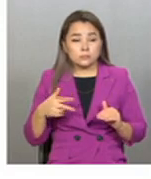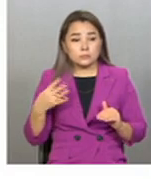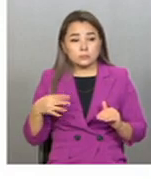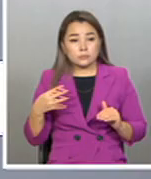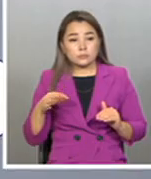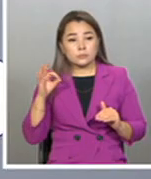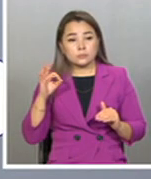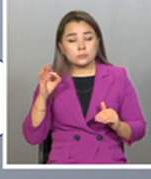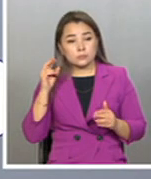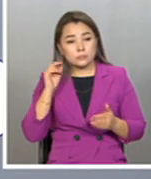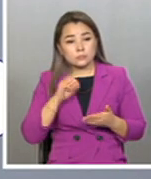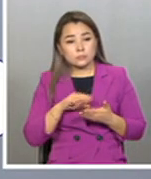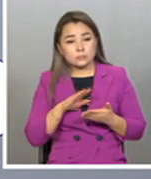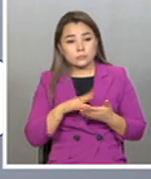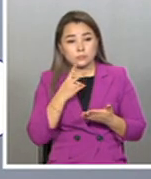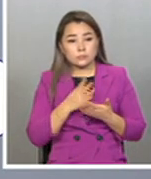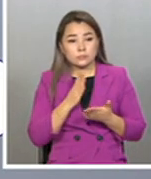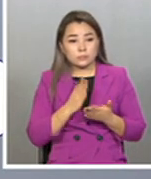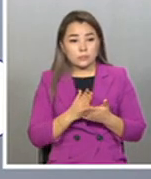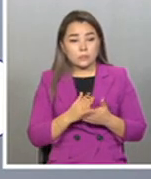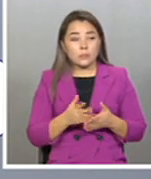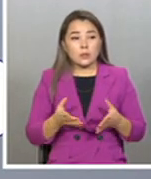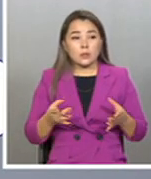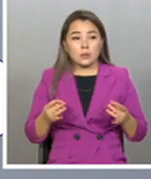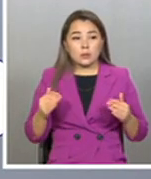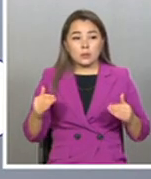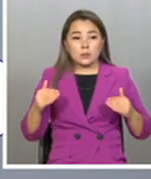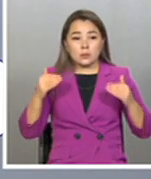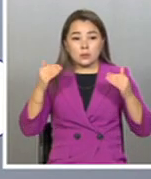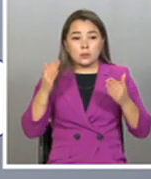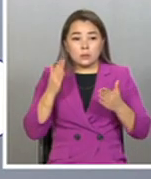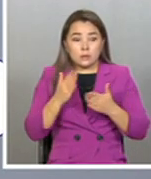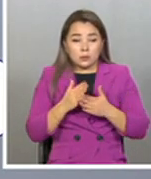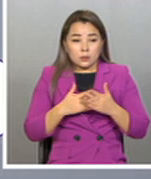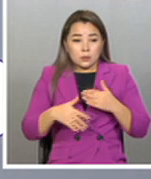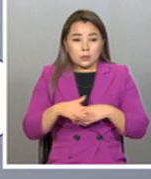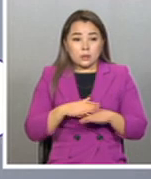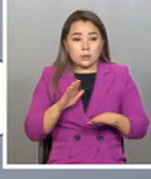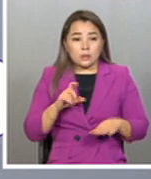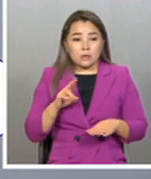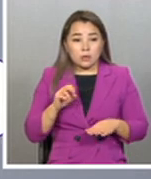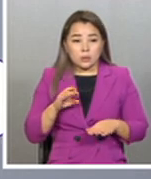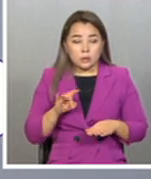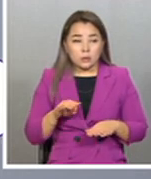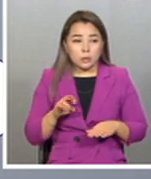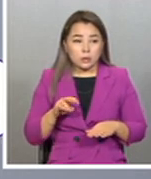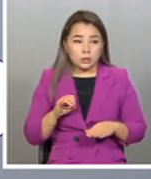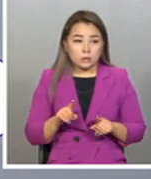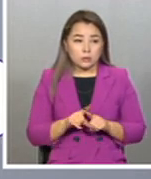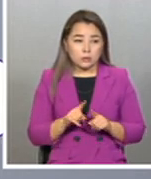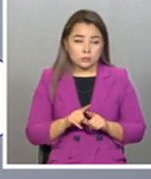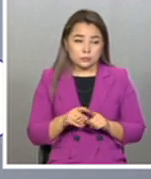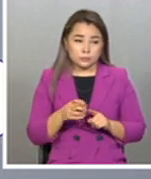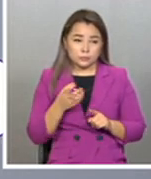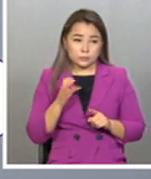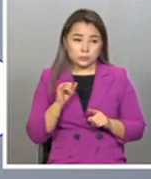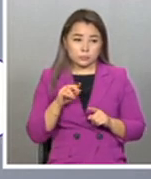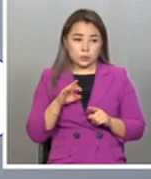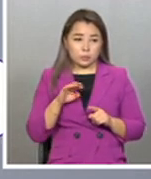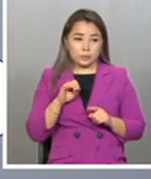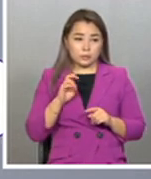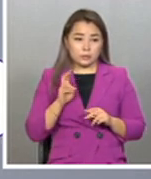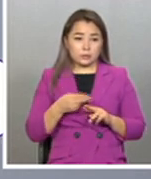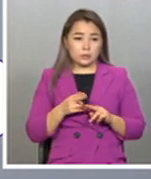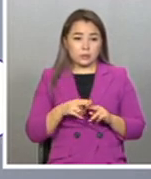ендіктерге сәйкес келеді. Ал ылғалдылығы жоғары ол полярлы аймақтар мен экваторларда. Ылғалдылығы төмен субтропиктіктерде.